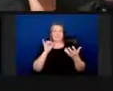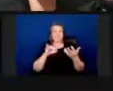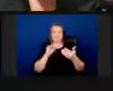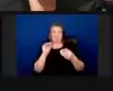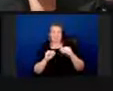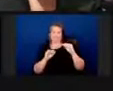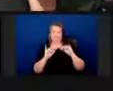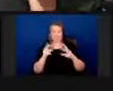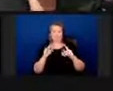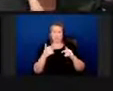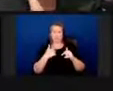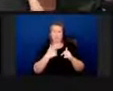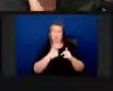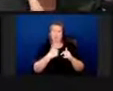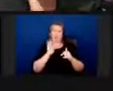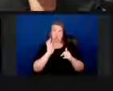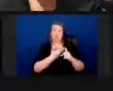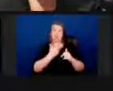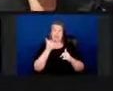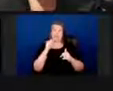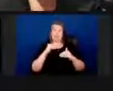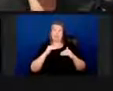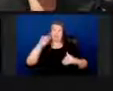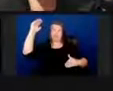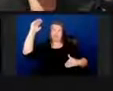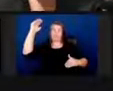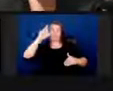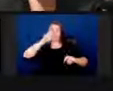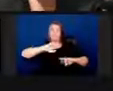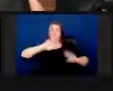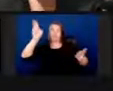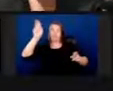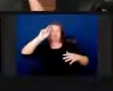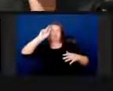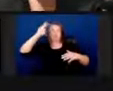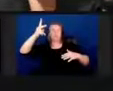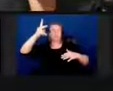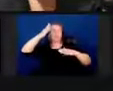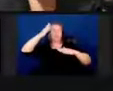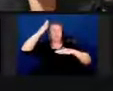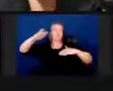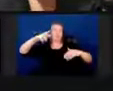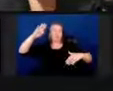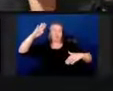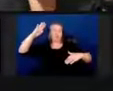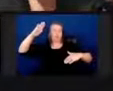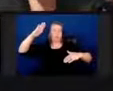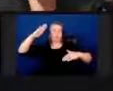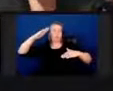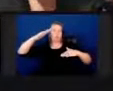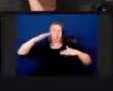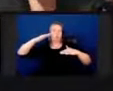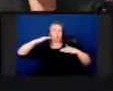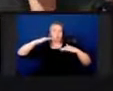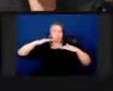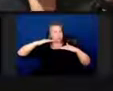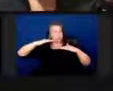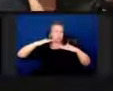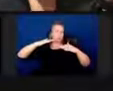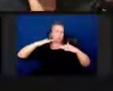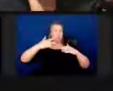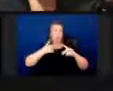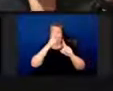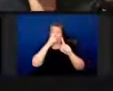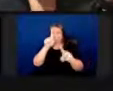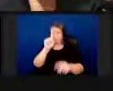مدرسة واغنر وبالنسبة طبعا للاستعدادات وأهدافنا لهذا العام